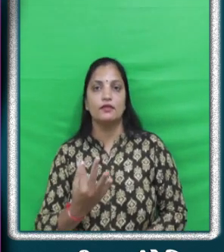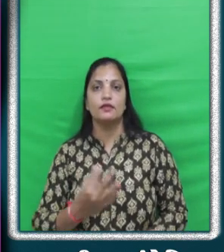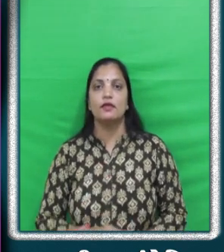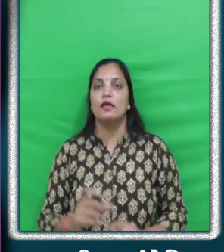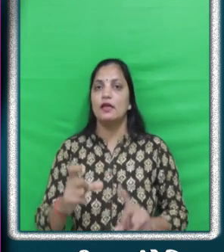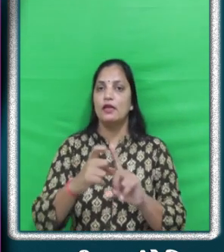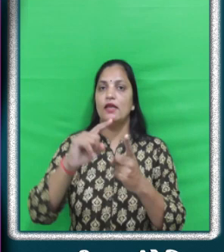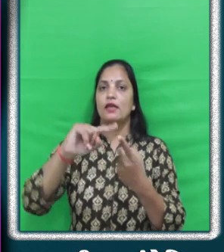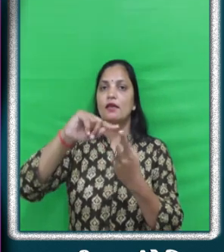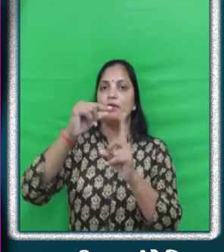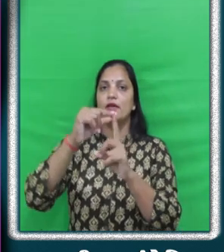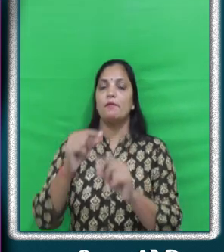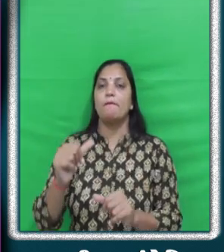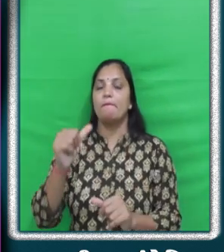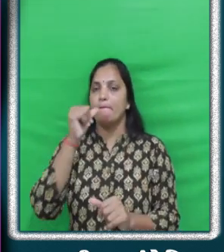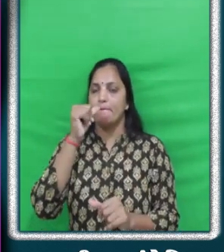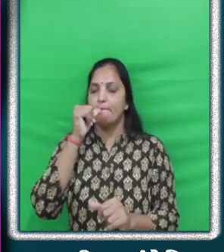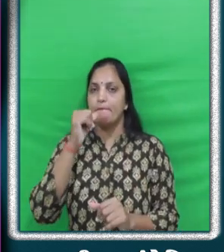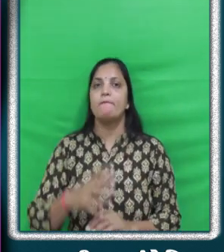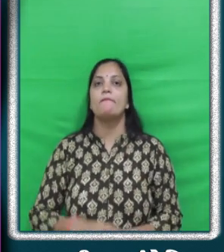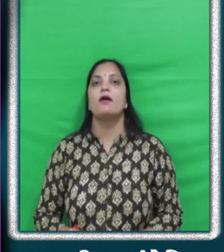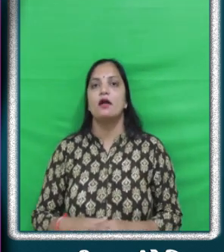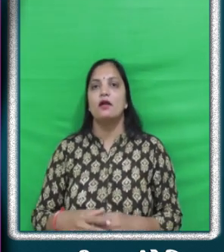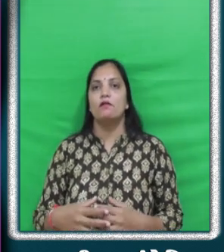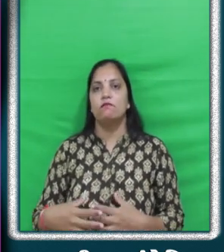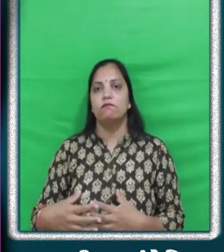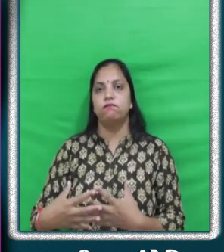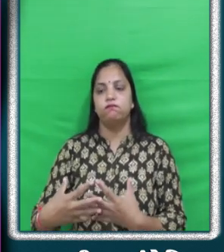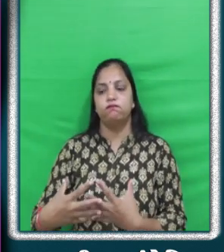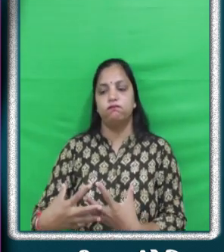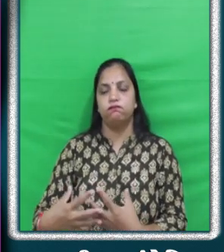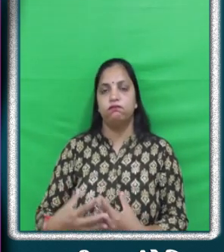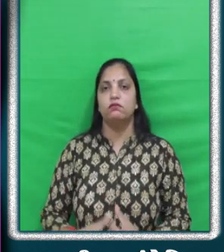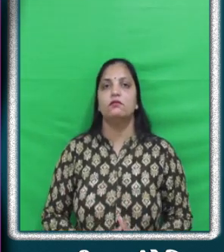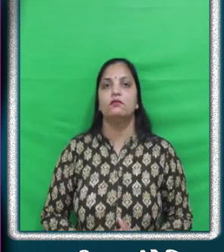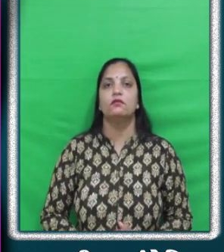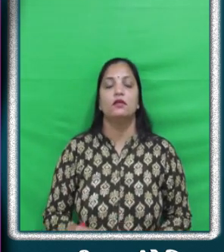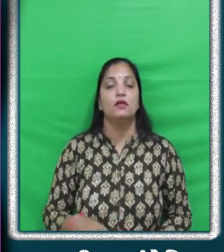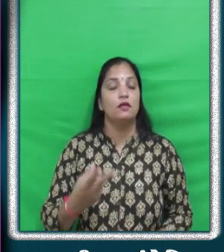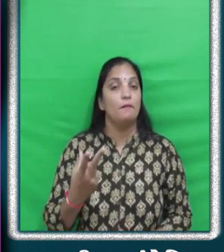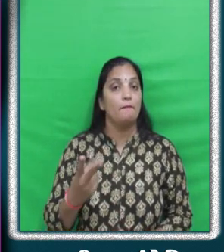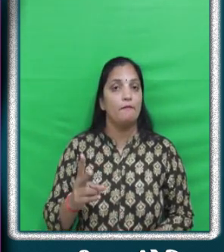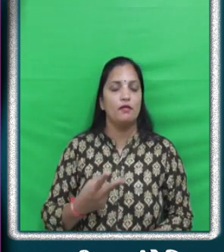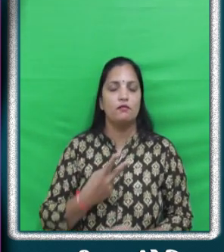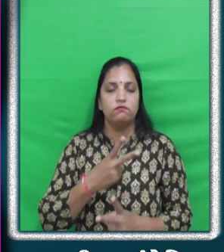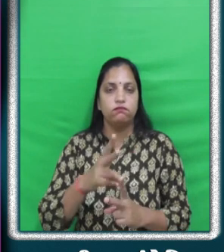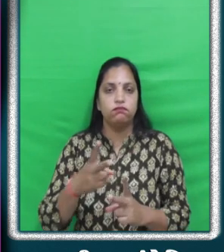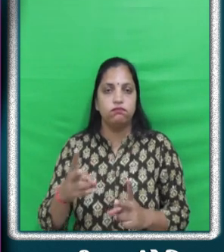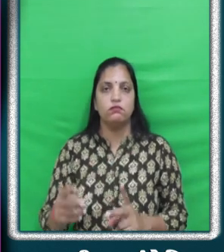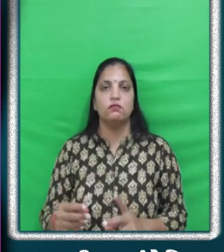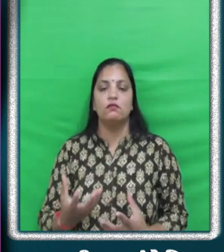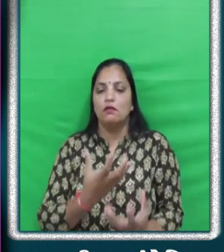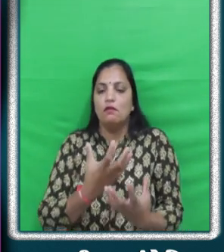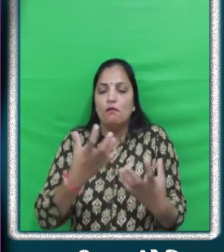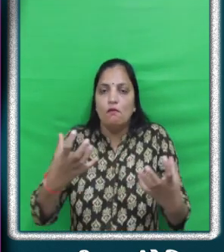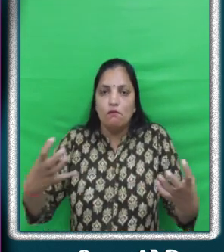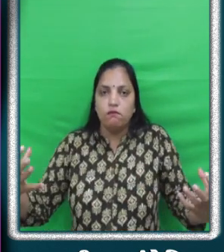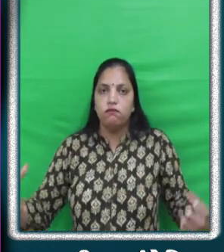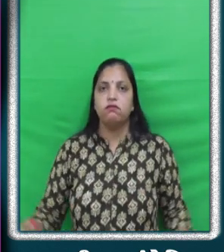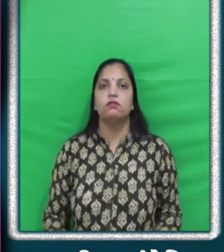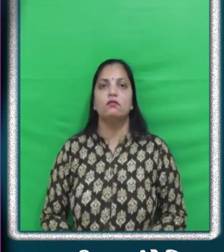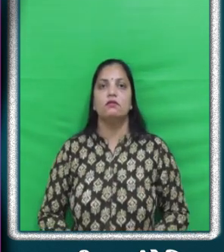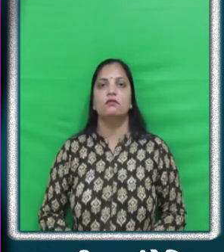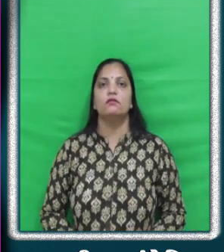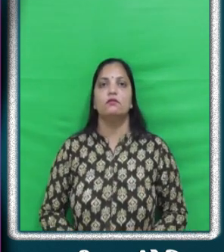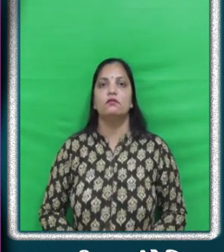વેરી ગુડ, દીપ મને કહી રહ્યા છે પાણીનું, સરસ, મેં હમણાં કીધું ને કે પાણીનું ઉત્સર્જન કરે છે, એ સિવાય પણ ઘણા બધા પદાર્થોનું